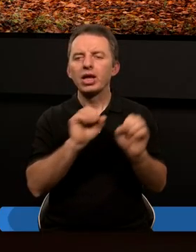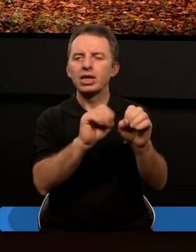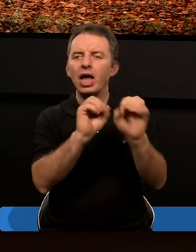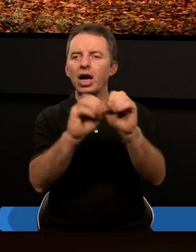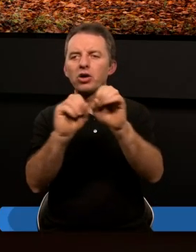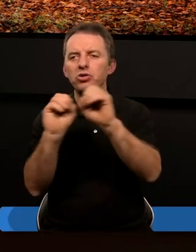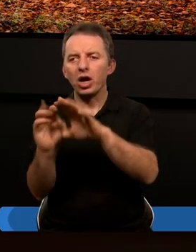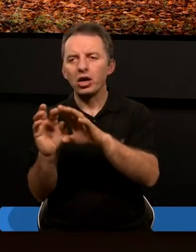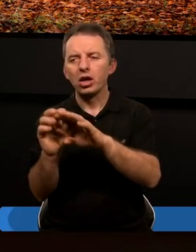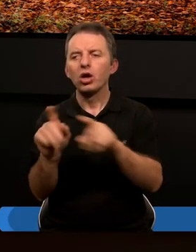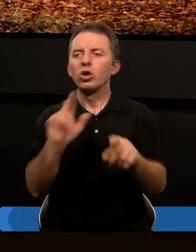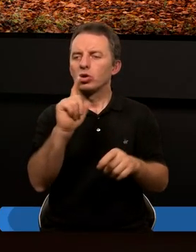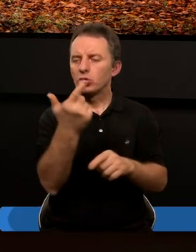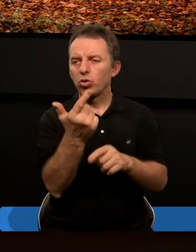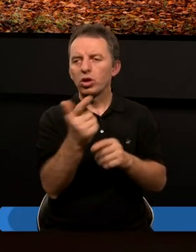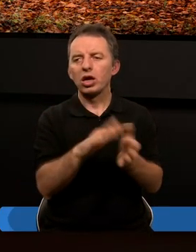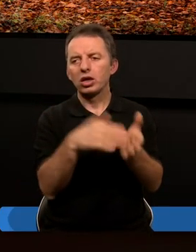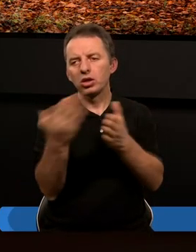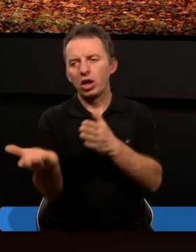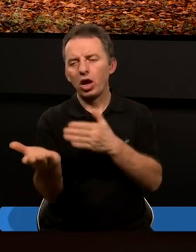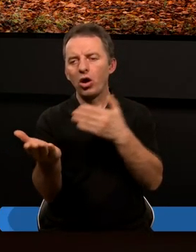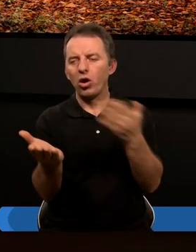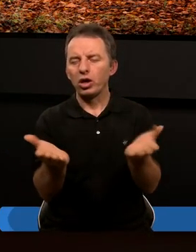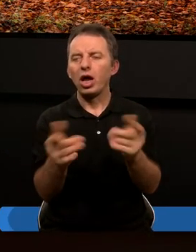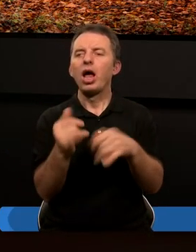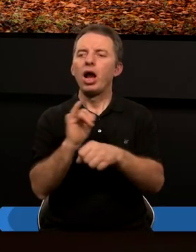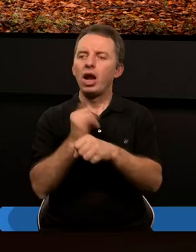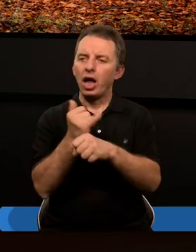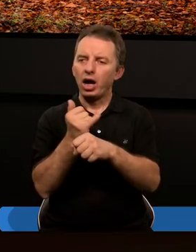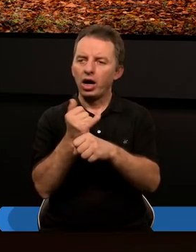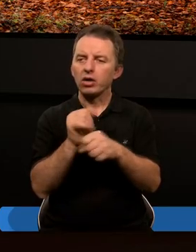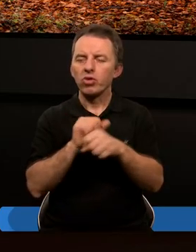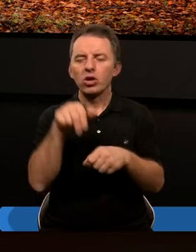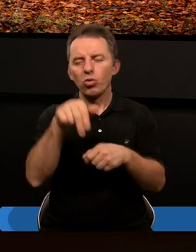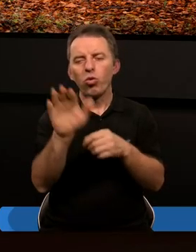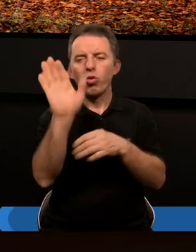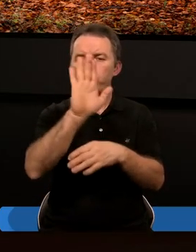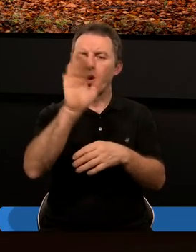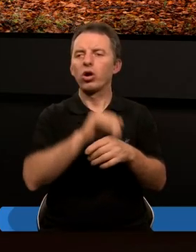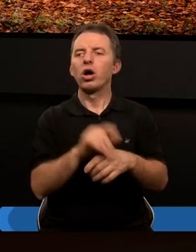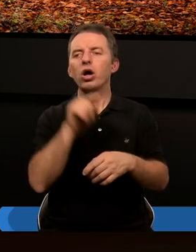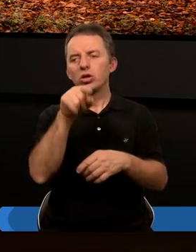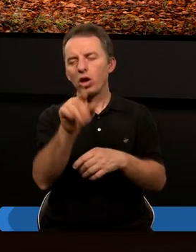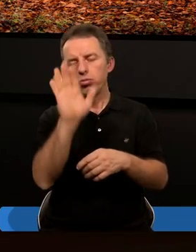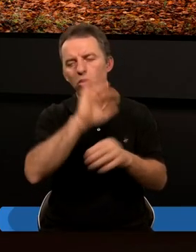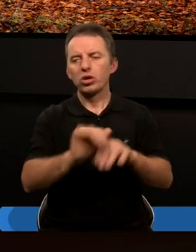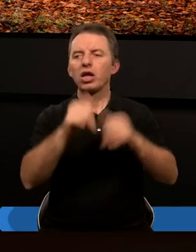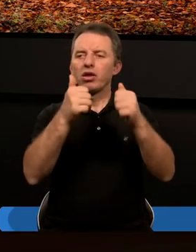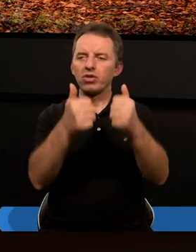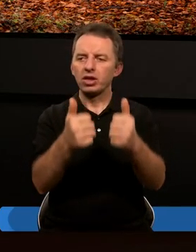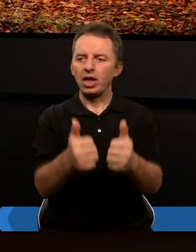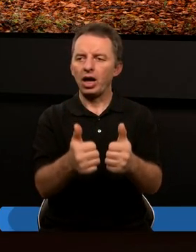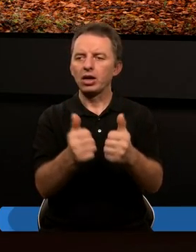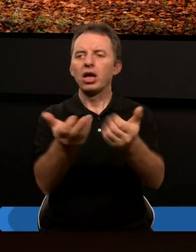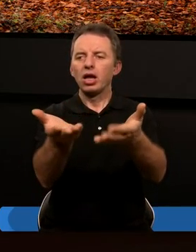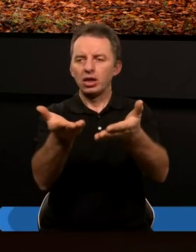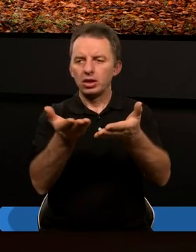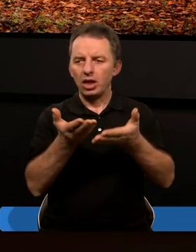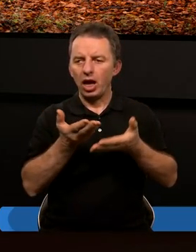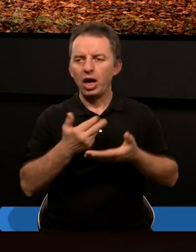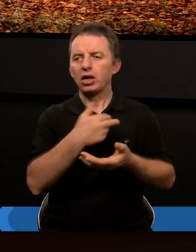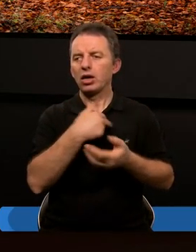zakażeni, a z drugiej strony lekarstwo jest właśnie u Boga i tylko Bóg jest w stanie dać